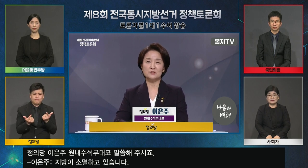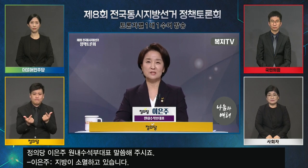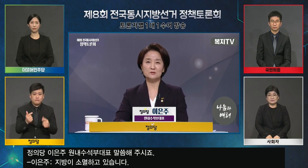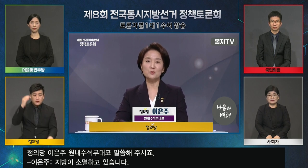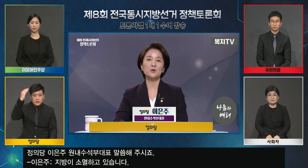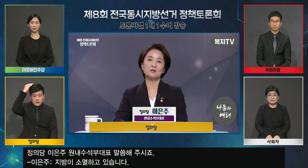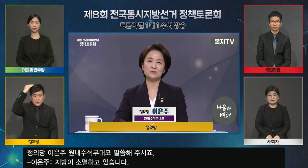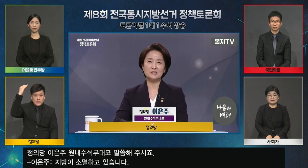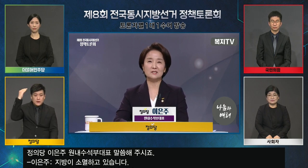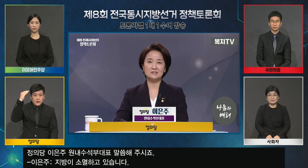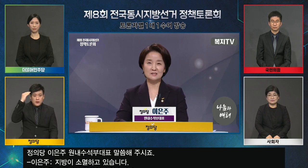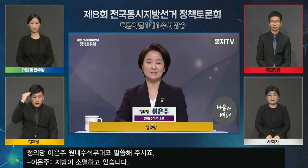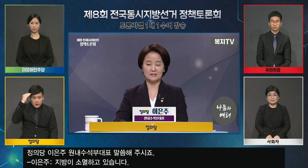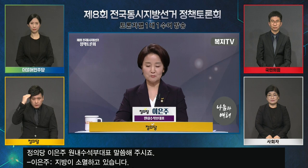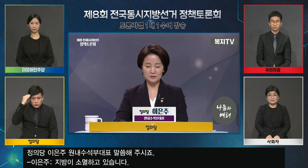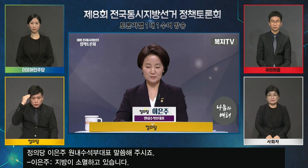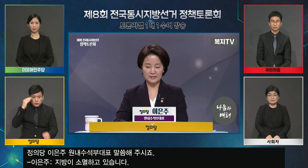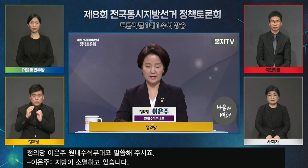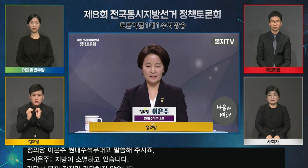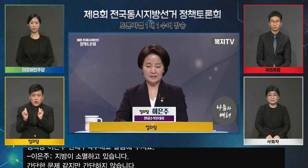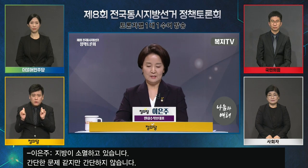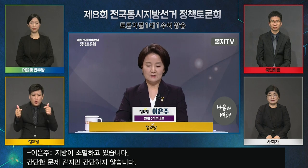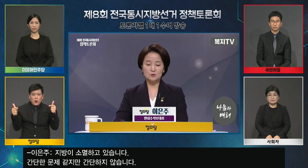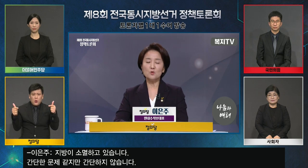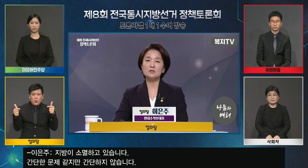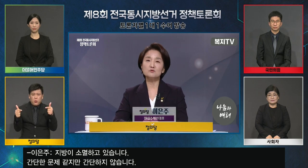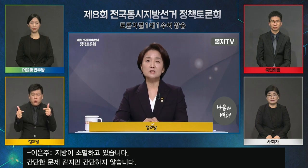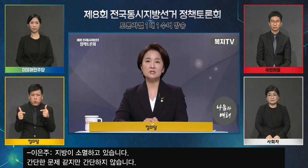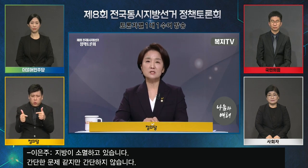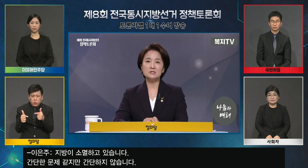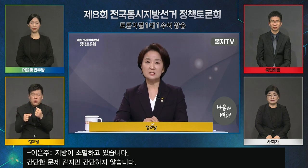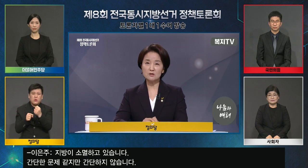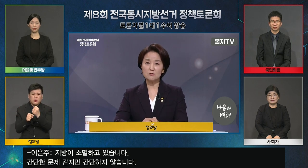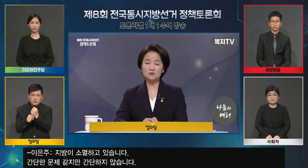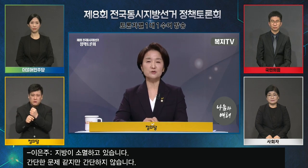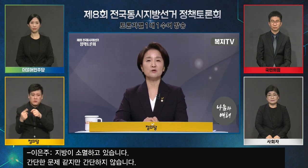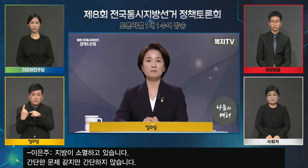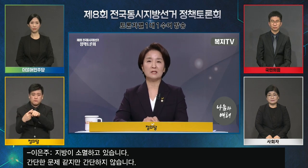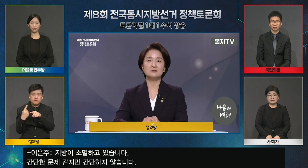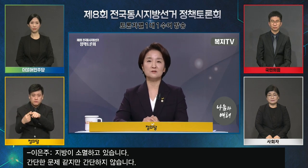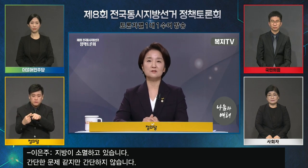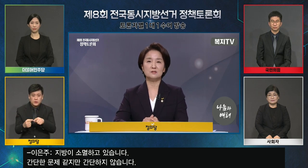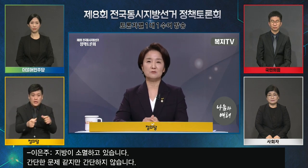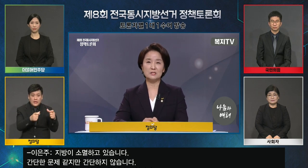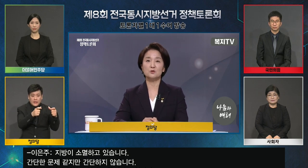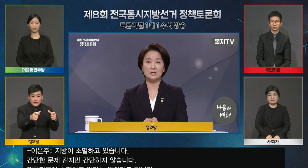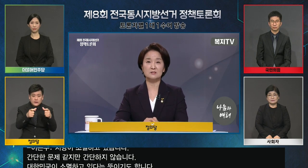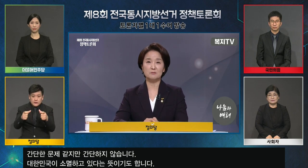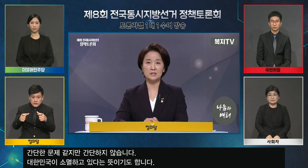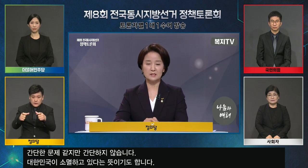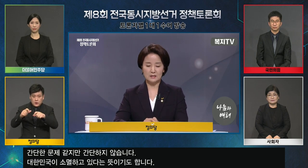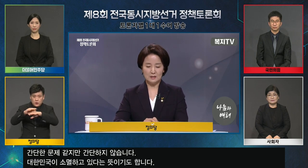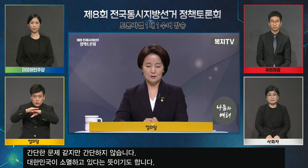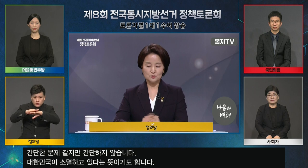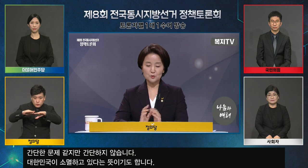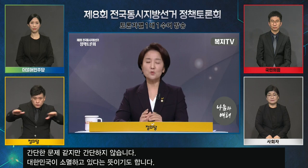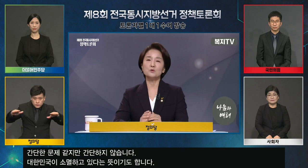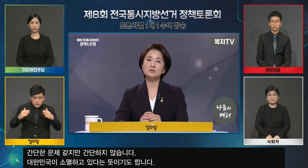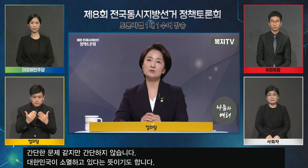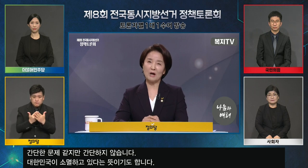대한민국이 소멸하고 있다는 뜻이기 때문입니다. 그동안 우리는 지역균형 발전을 외쳐왔지만